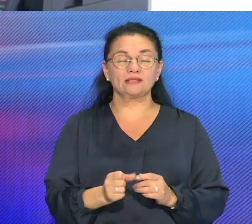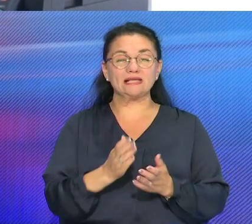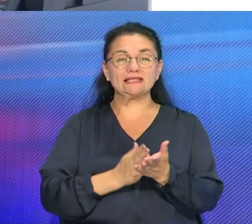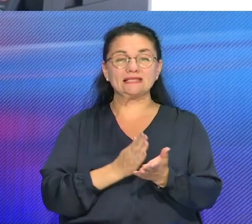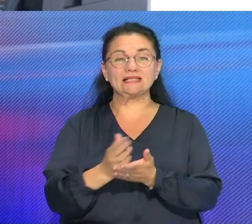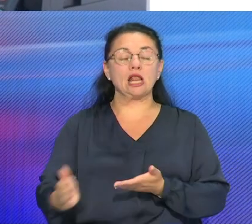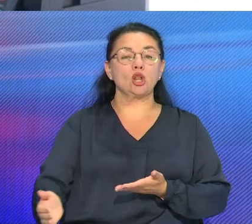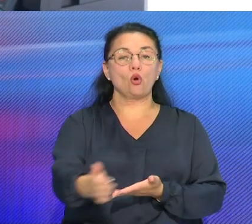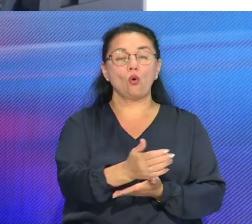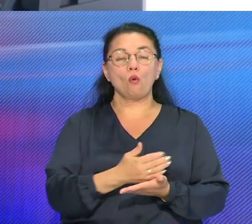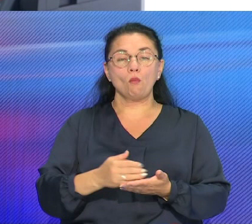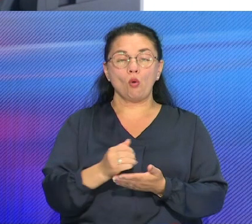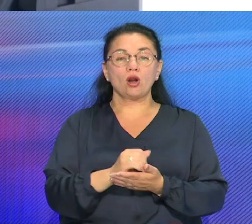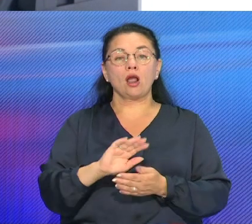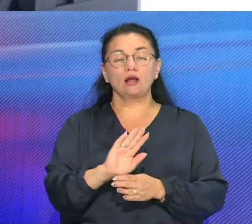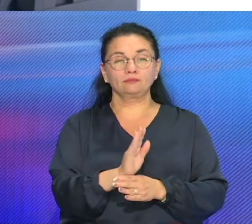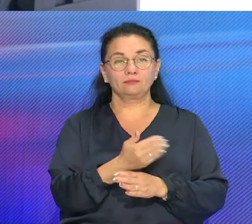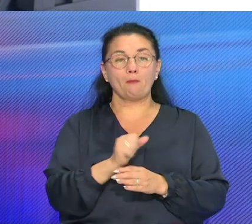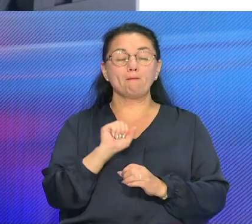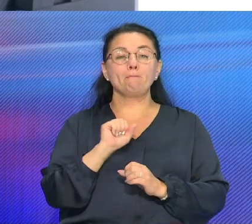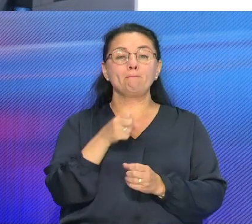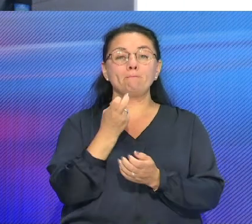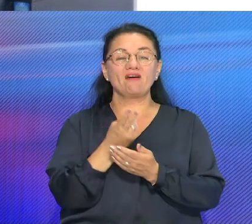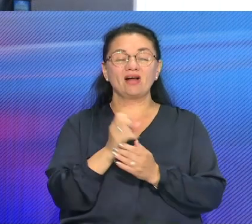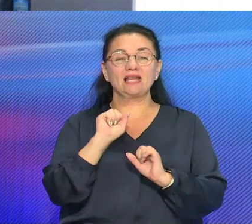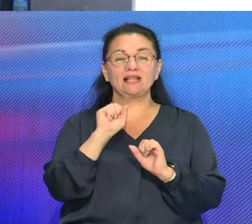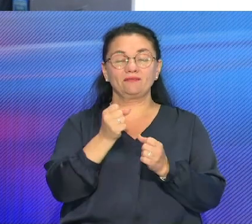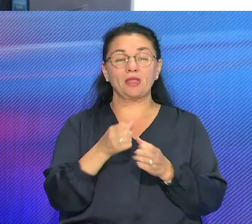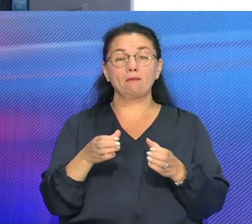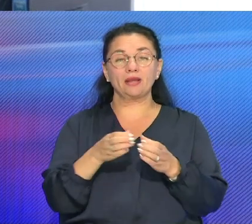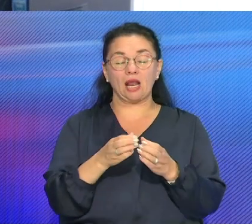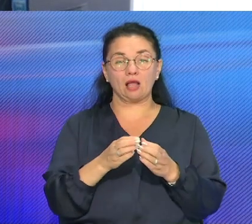уборки поваленного дерева с проезжей части. Бригада приступила к работе.